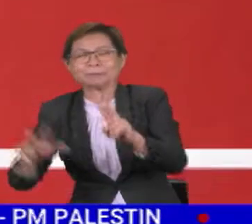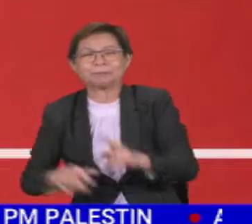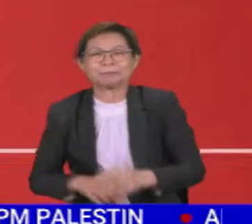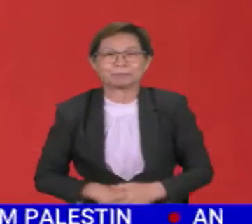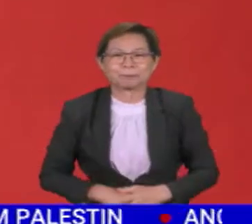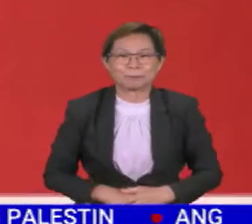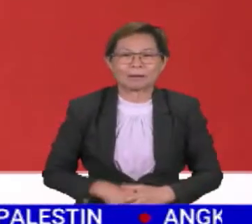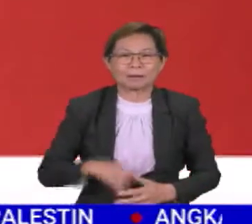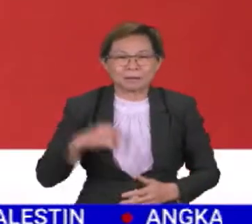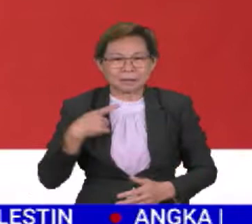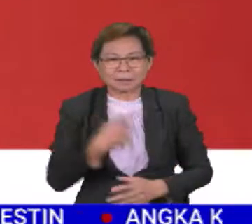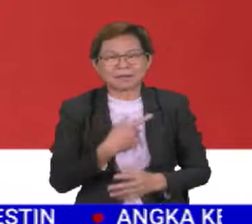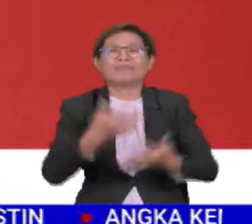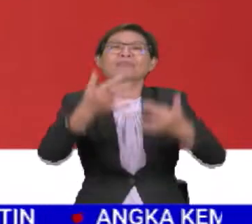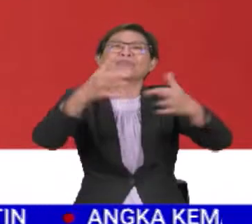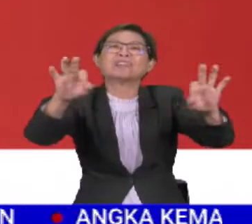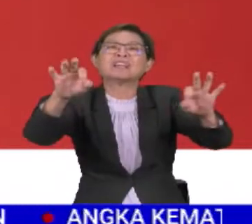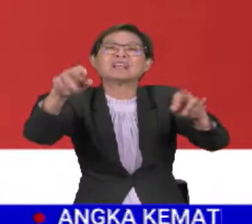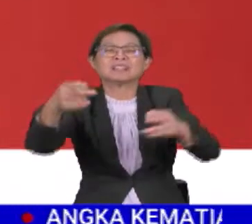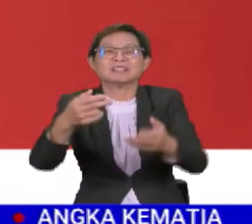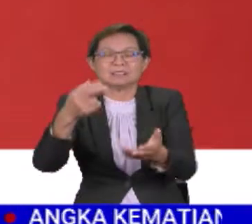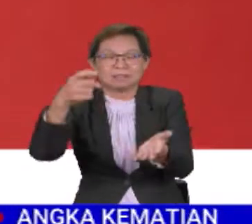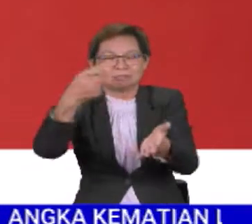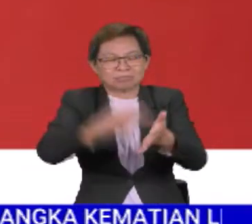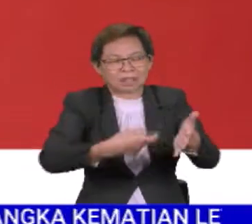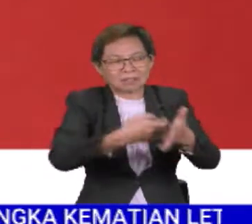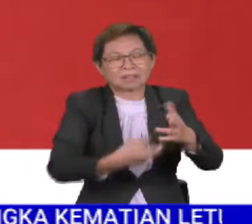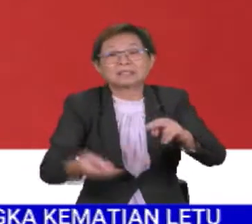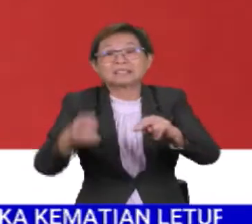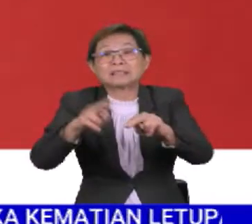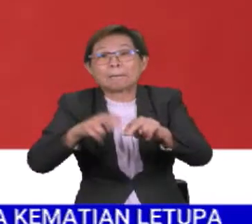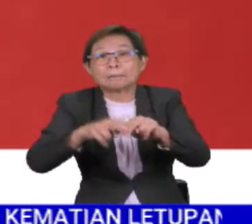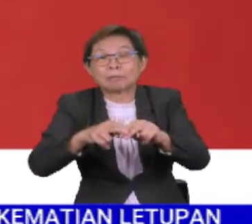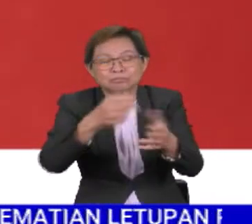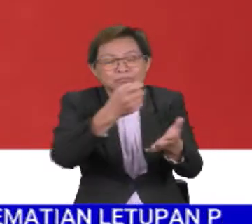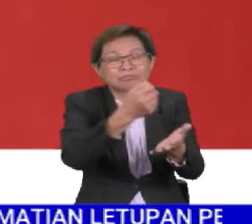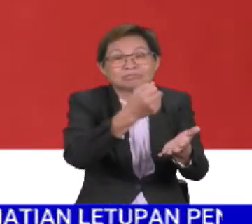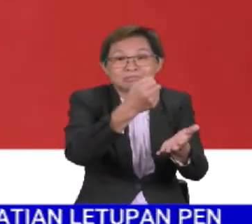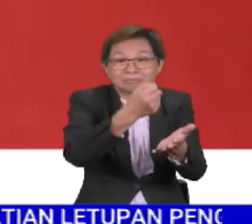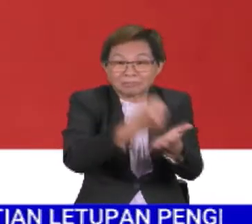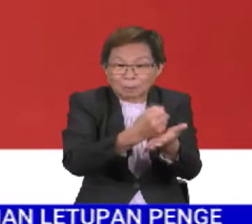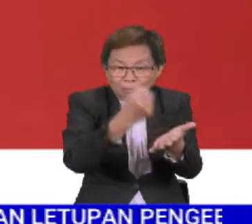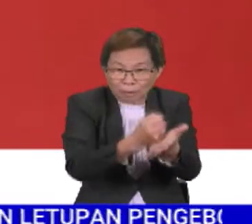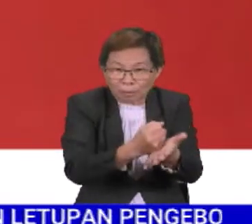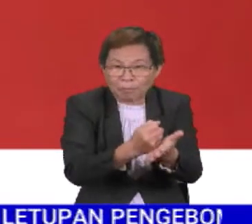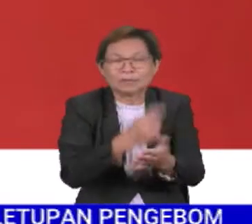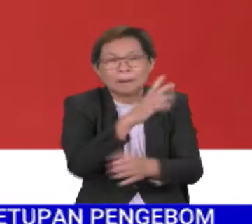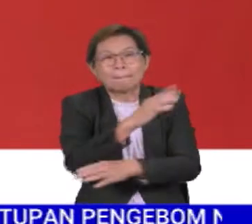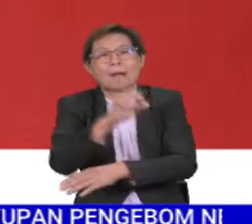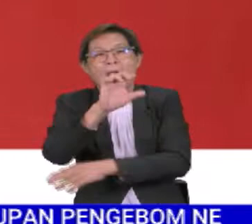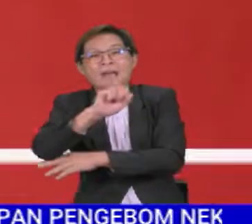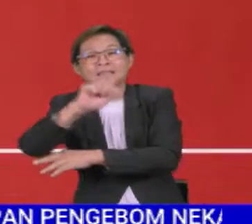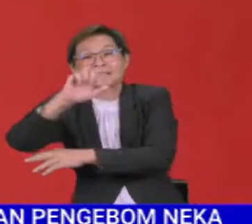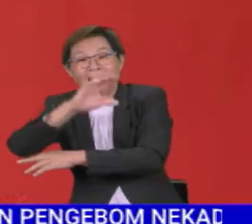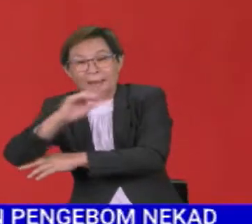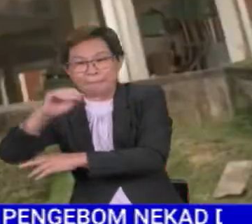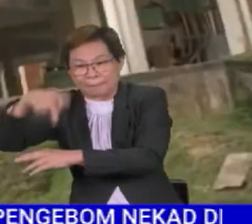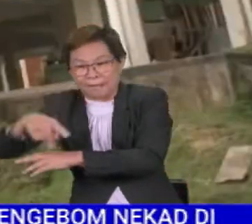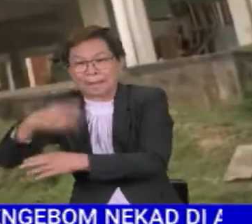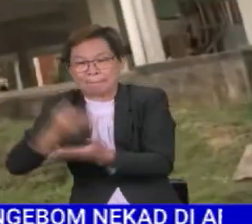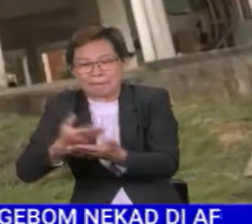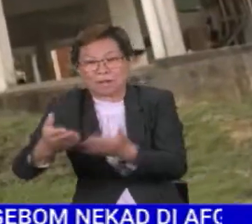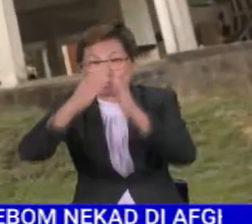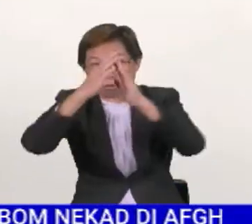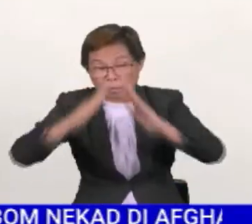kita berikan pengecoran stand distem dan ada perjanjian ya pemilihan rumah bagi rumah